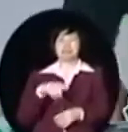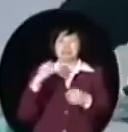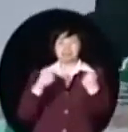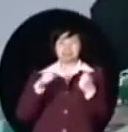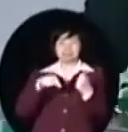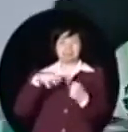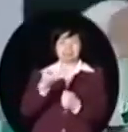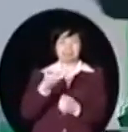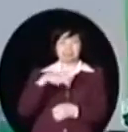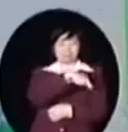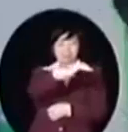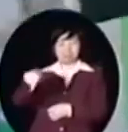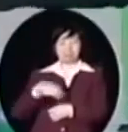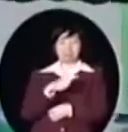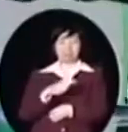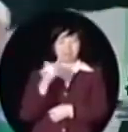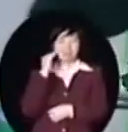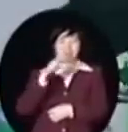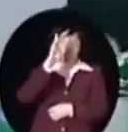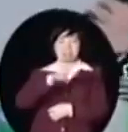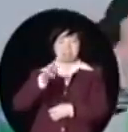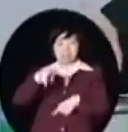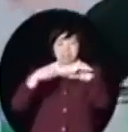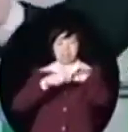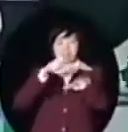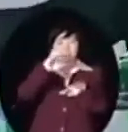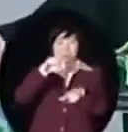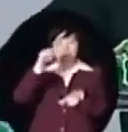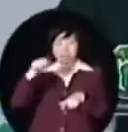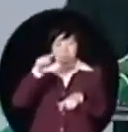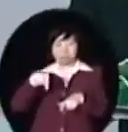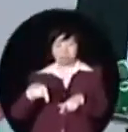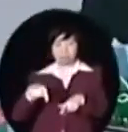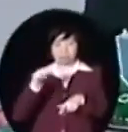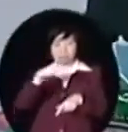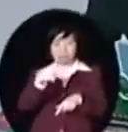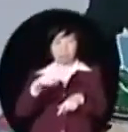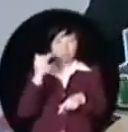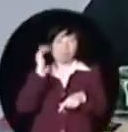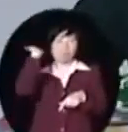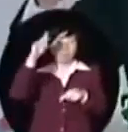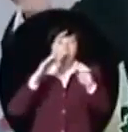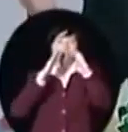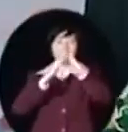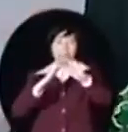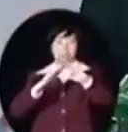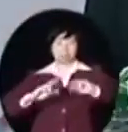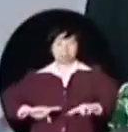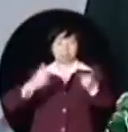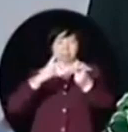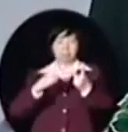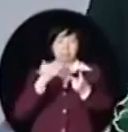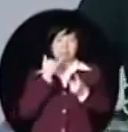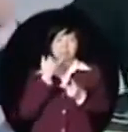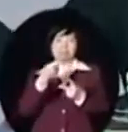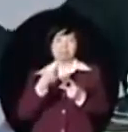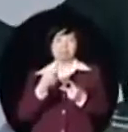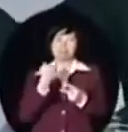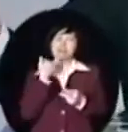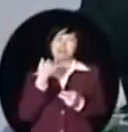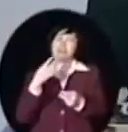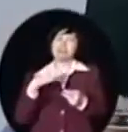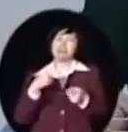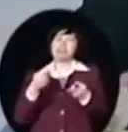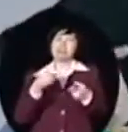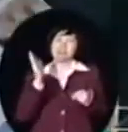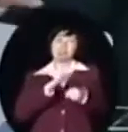在说明一件事情，3000公顷的土地，未来我们进行公办都更的时候啊，我们透过补偿性的容积，会